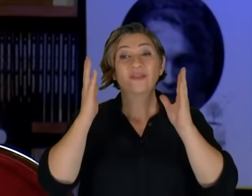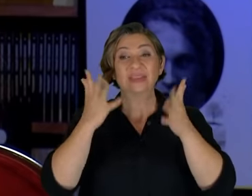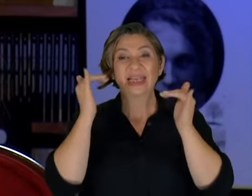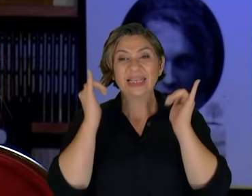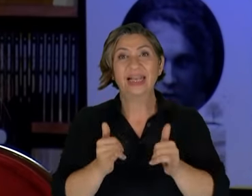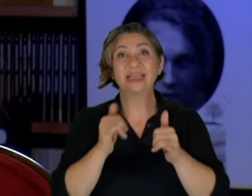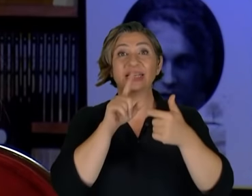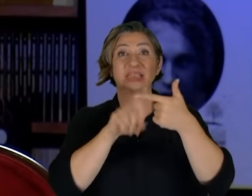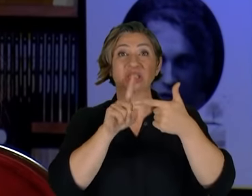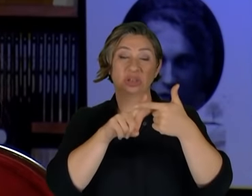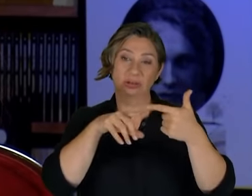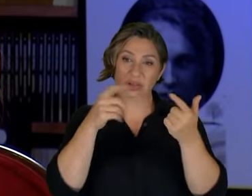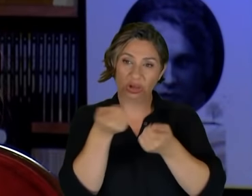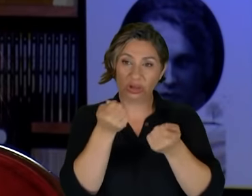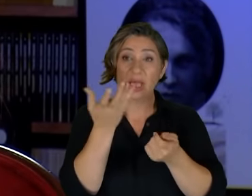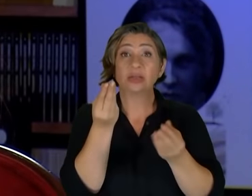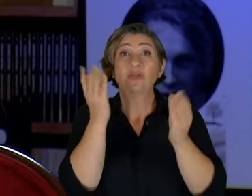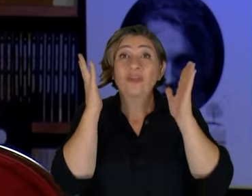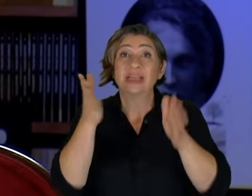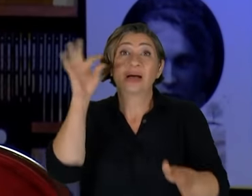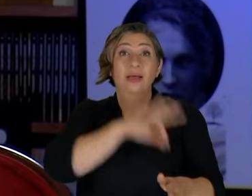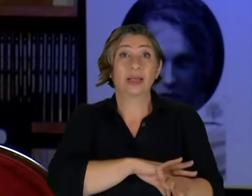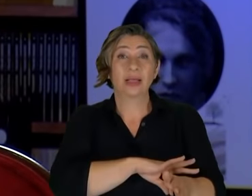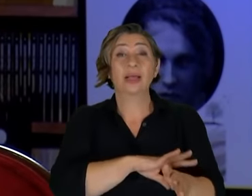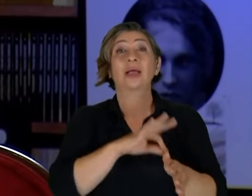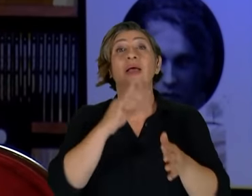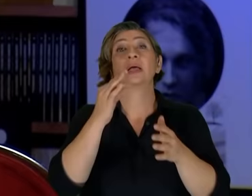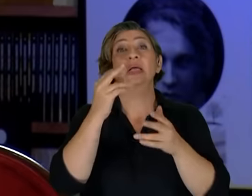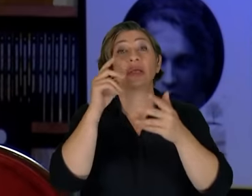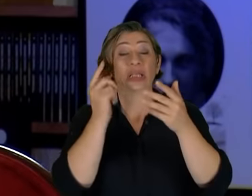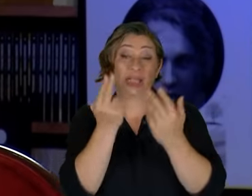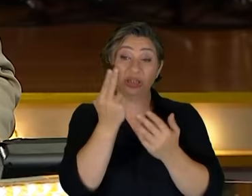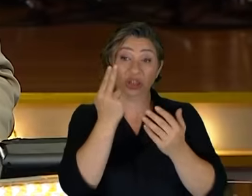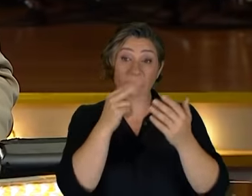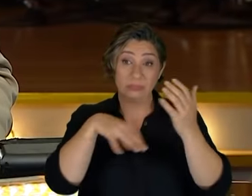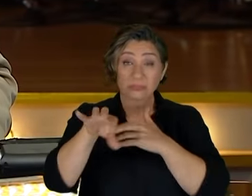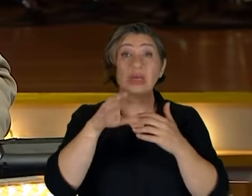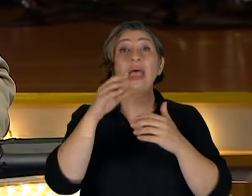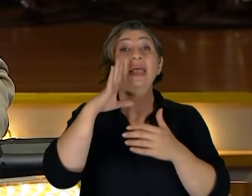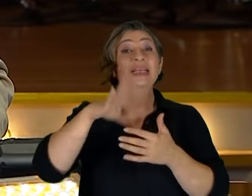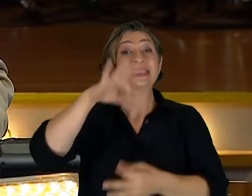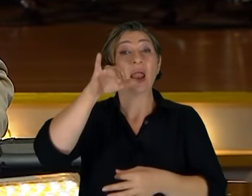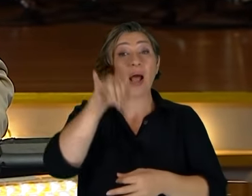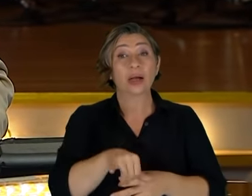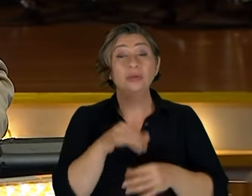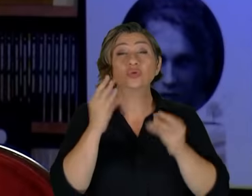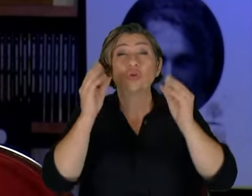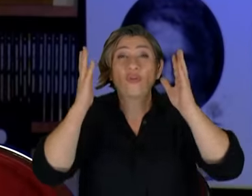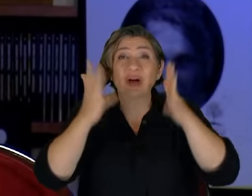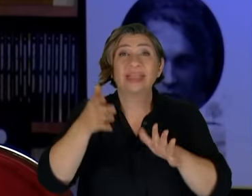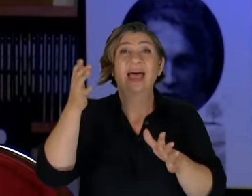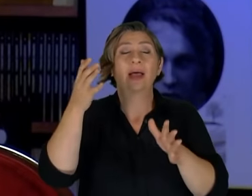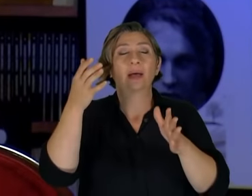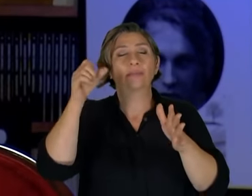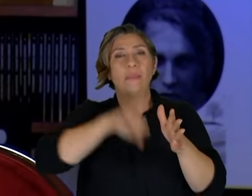kirleten ikinci sektör, en çok kazandıran yedinci sektör, sömürünün çok olduğu ve insan haklarının da çok yenildiği